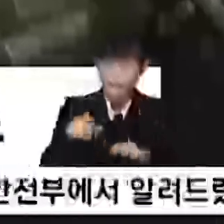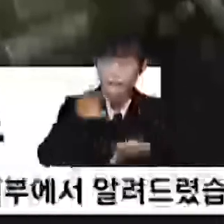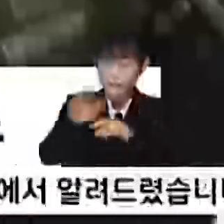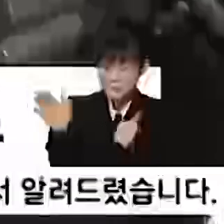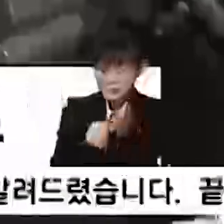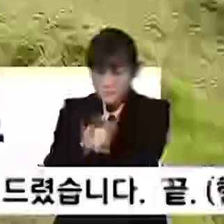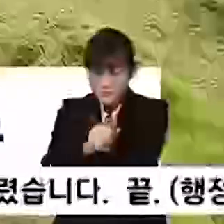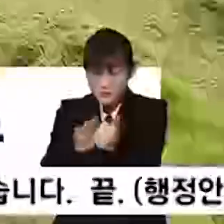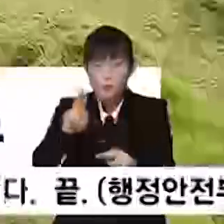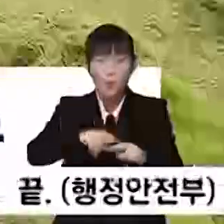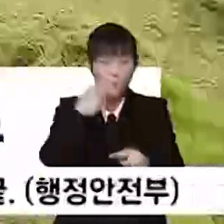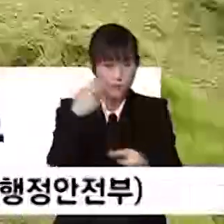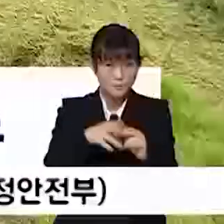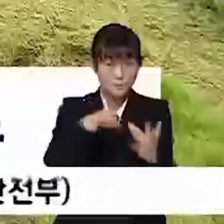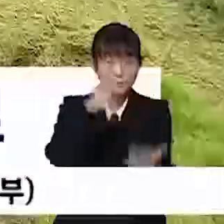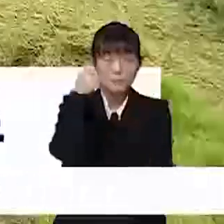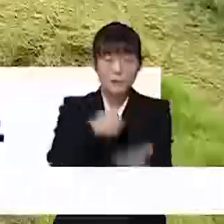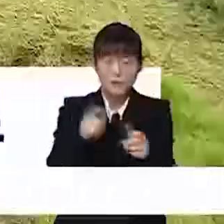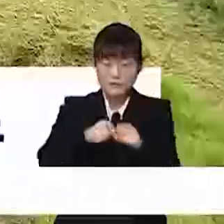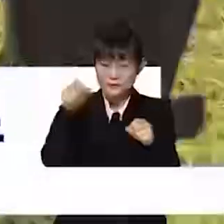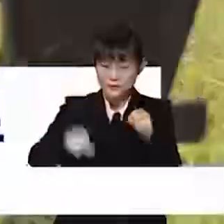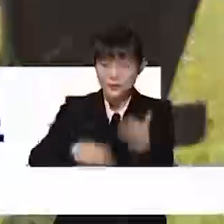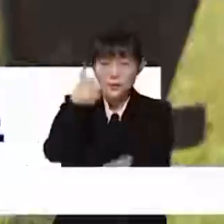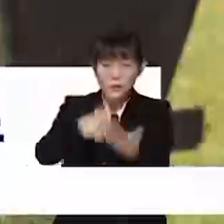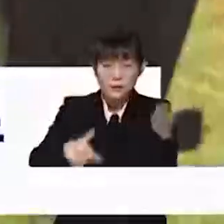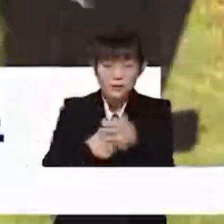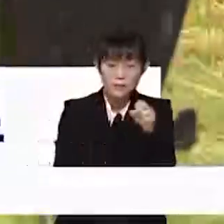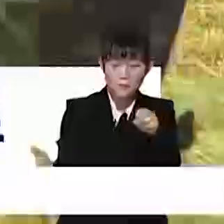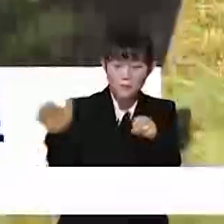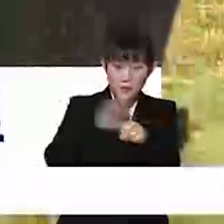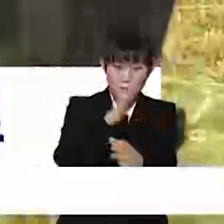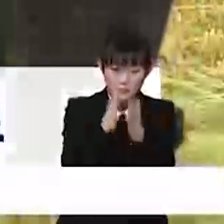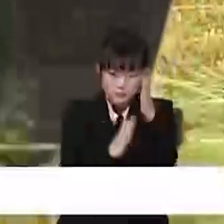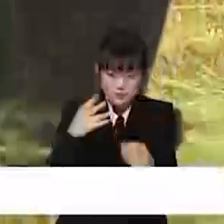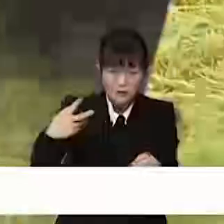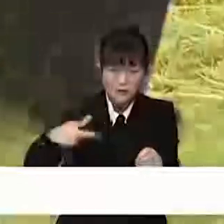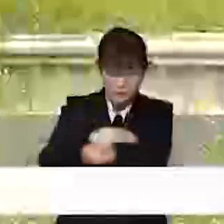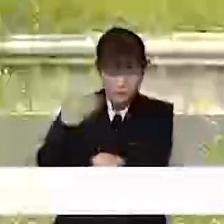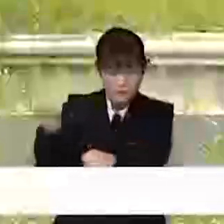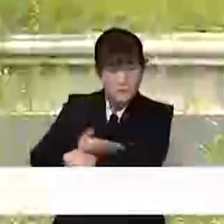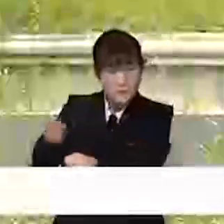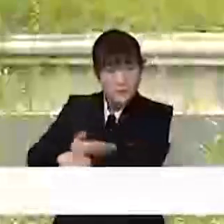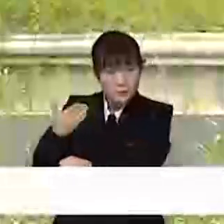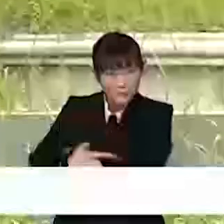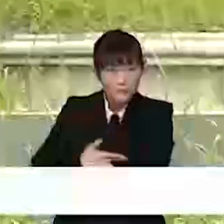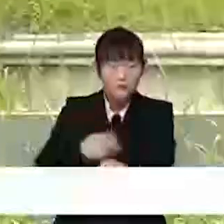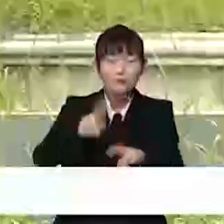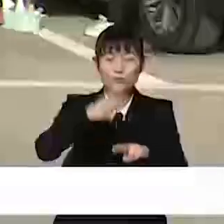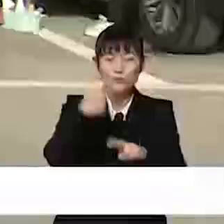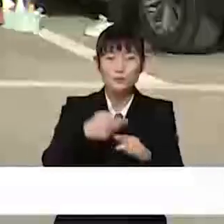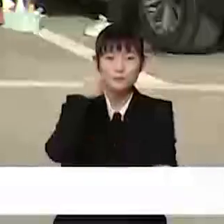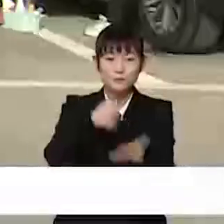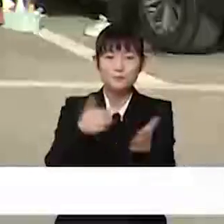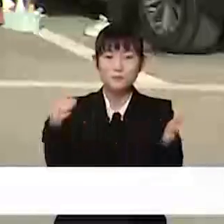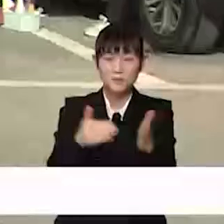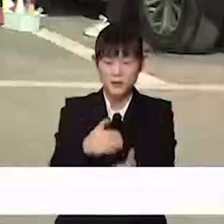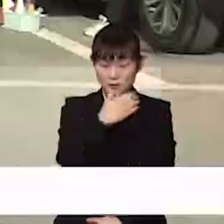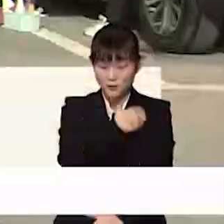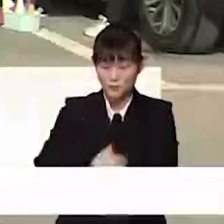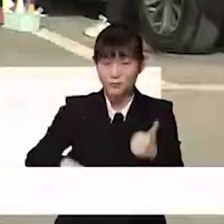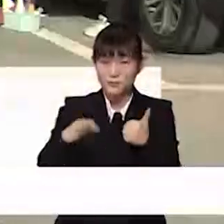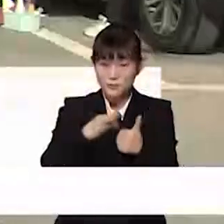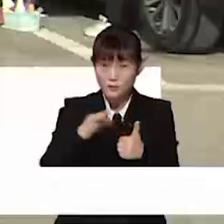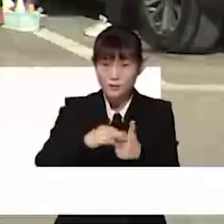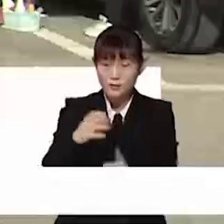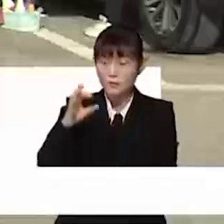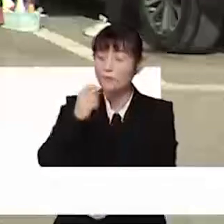답례품으로 내놓았고, 장성과 강진 등은 벌초 대행을 답례품으로 선정하기도 했습니다. 기초생활 수급자분들이나